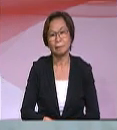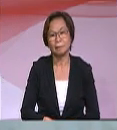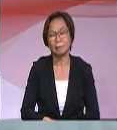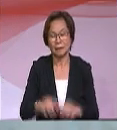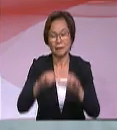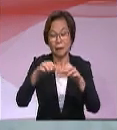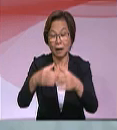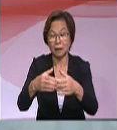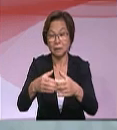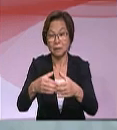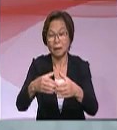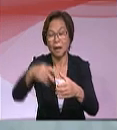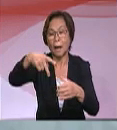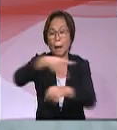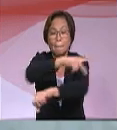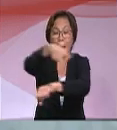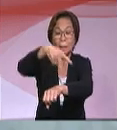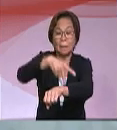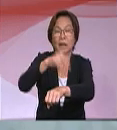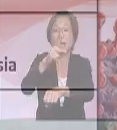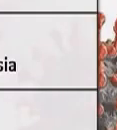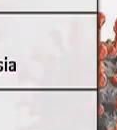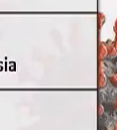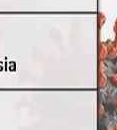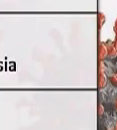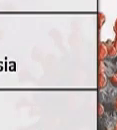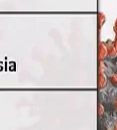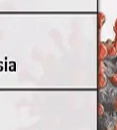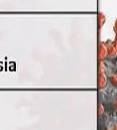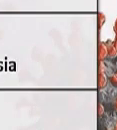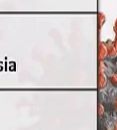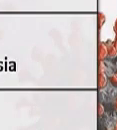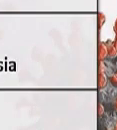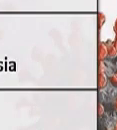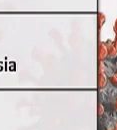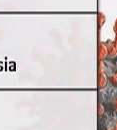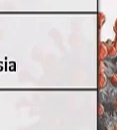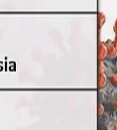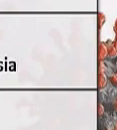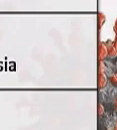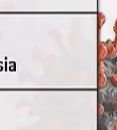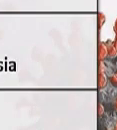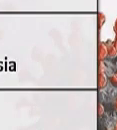Seterusnya, kluster Padang iaitu di Kota Tinggi, Johor Bahru, di Johor,